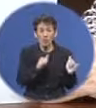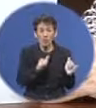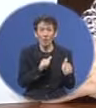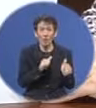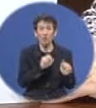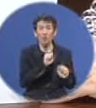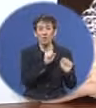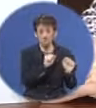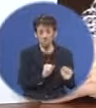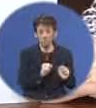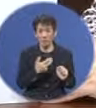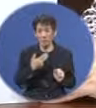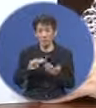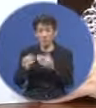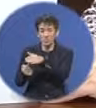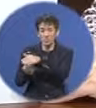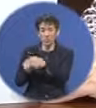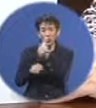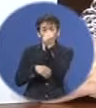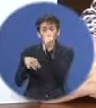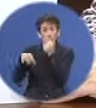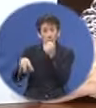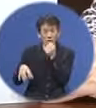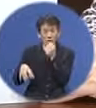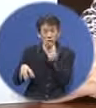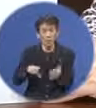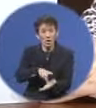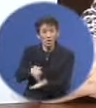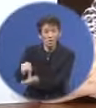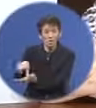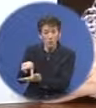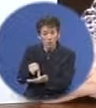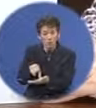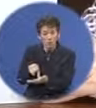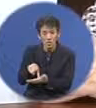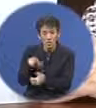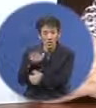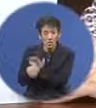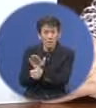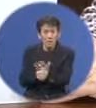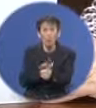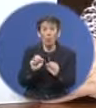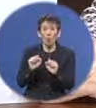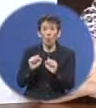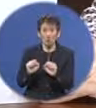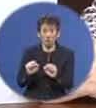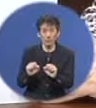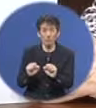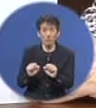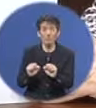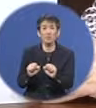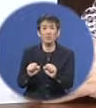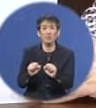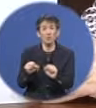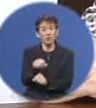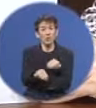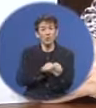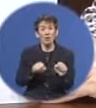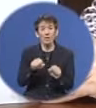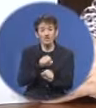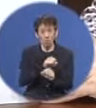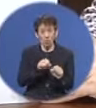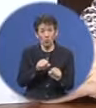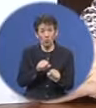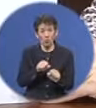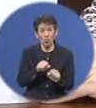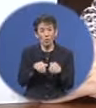し、市町村の拠点ではその地域で地域のために尽くしてあげようというような人の活動をね、はい、